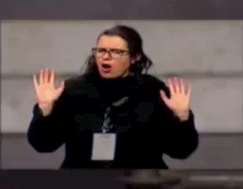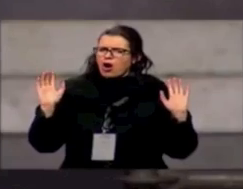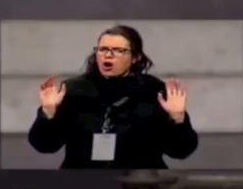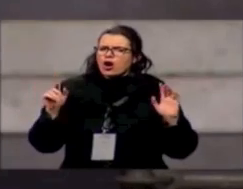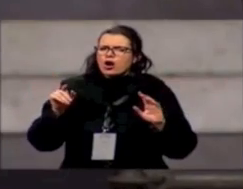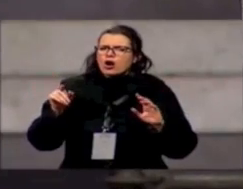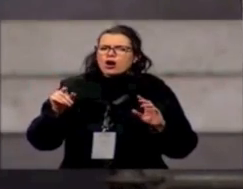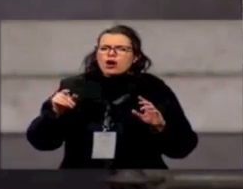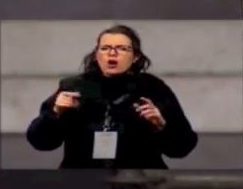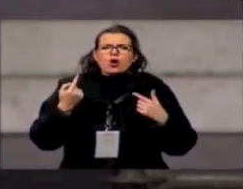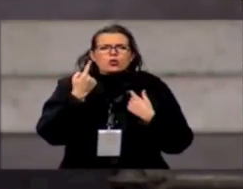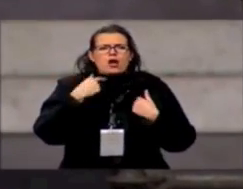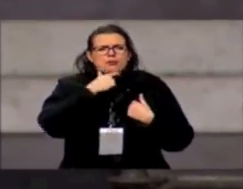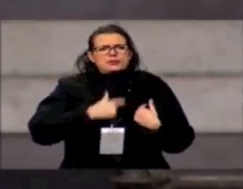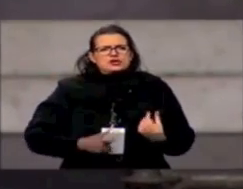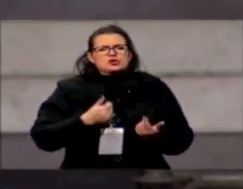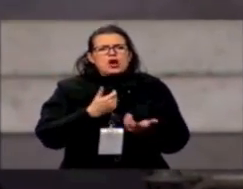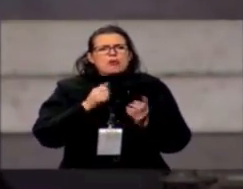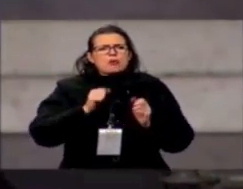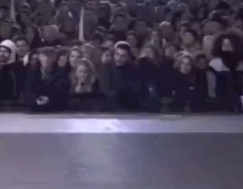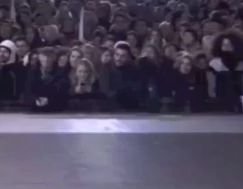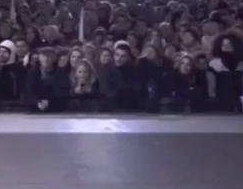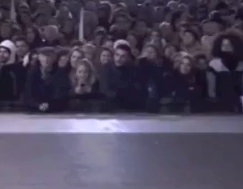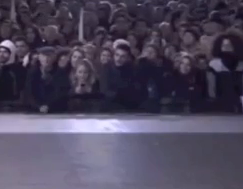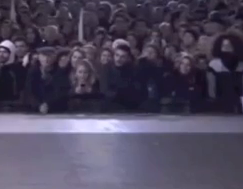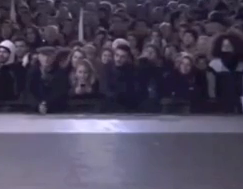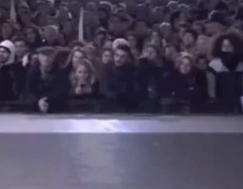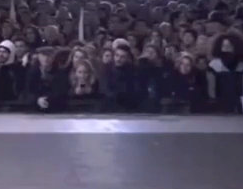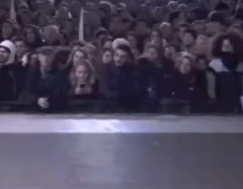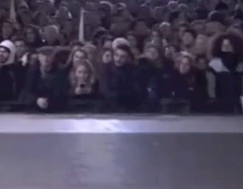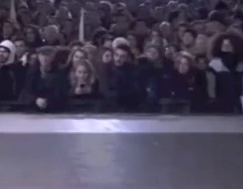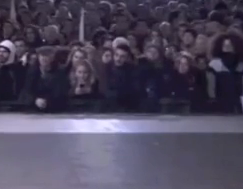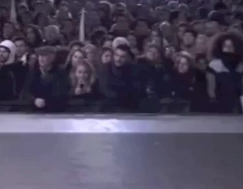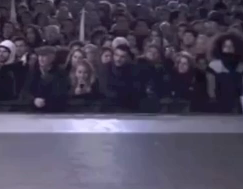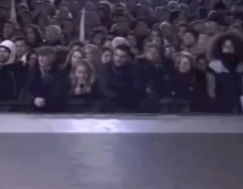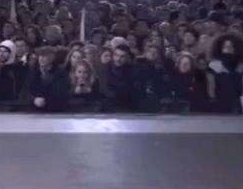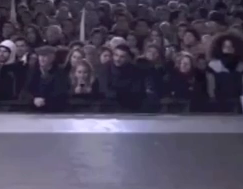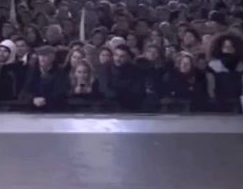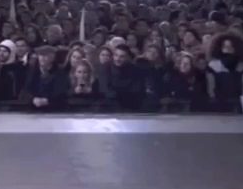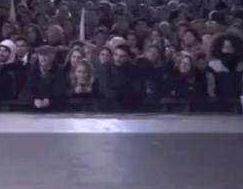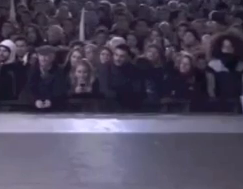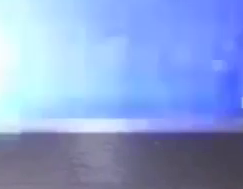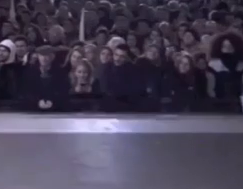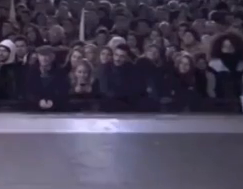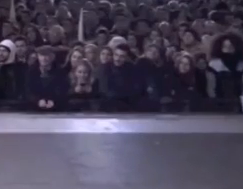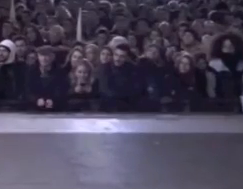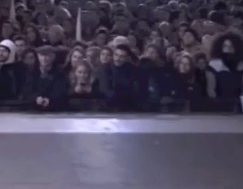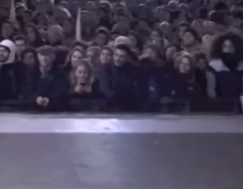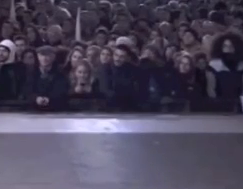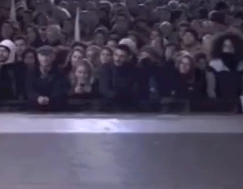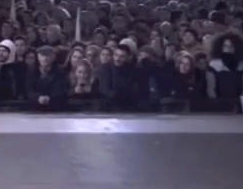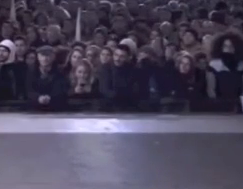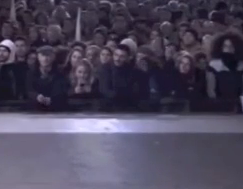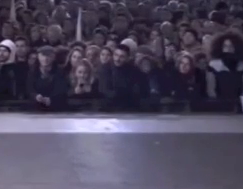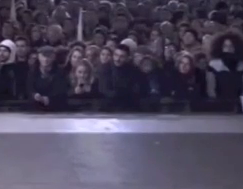e profondissimi ma per quella sua determinazione a trasformare ogni aspetto